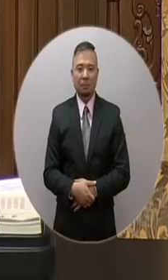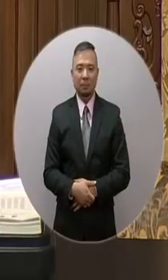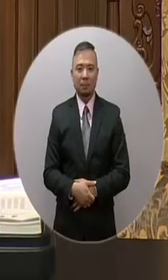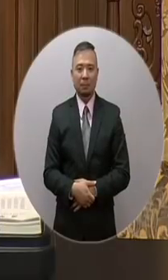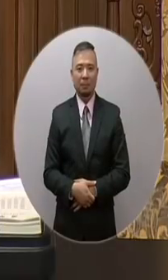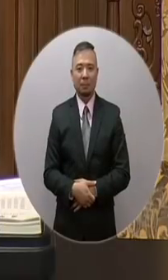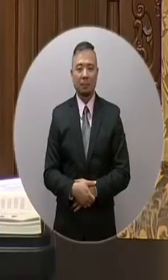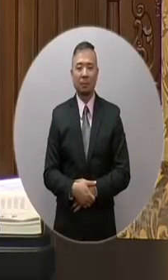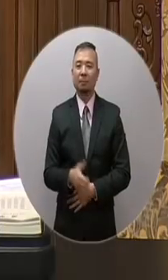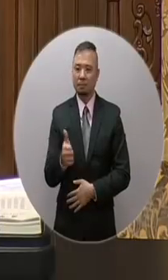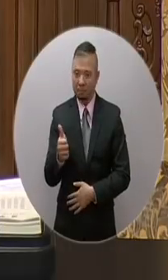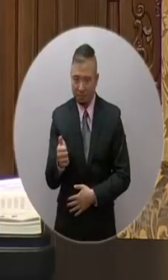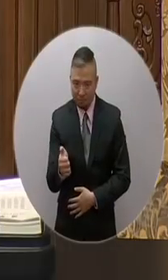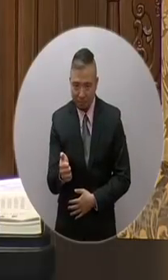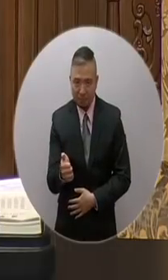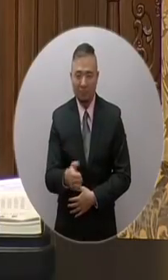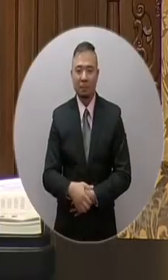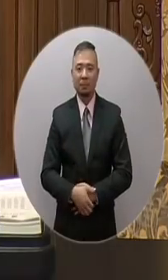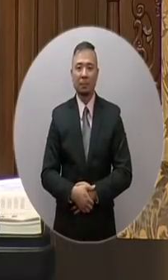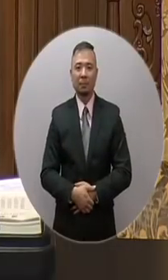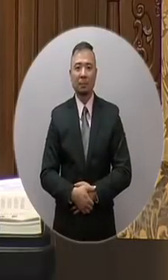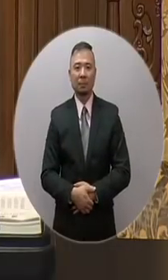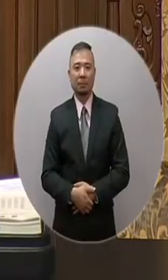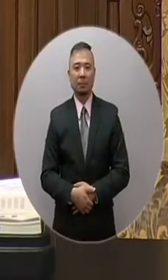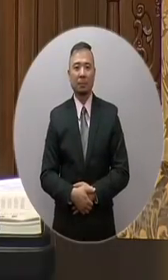谢谢您。